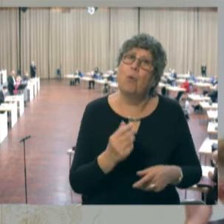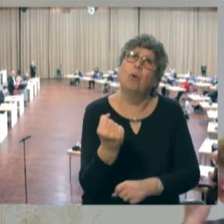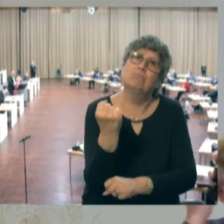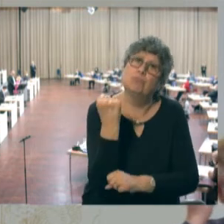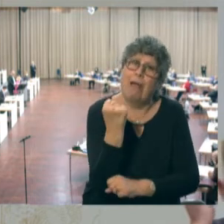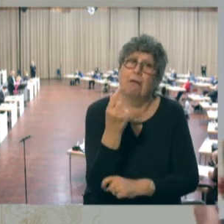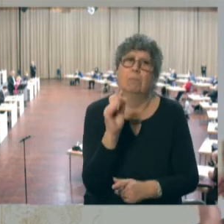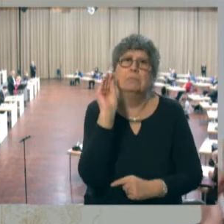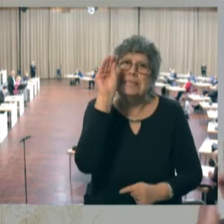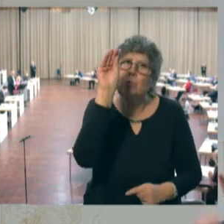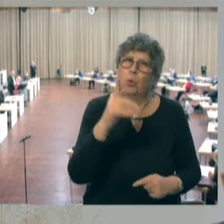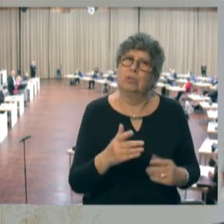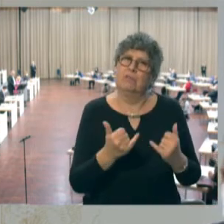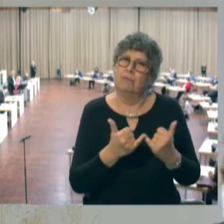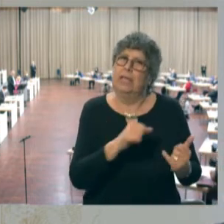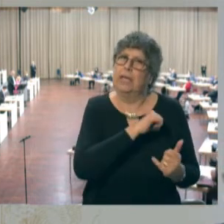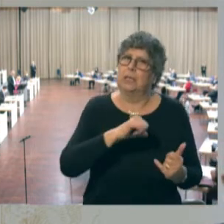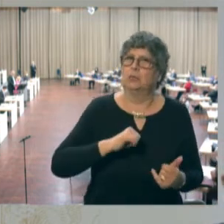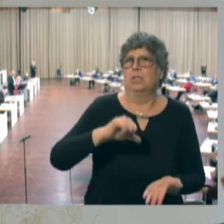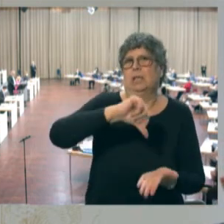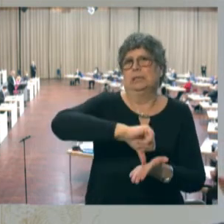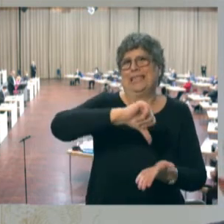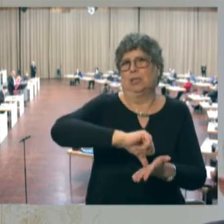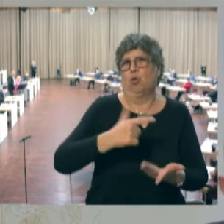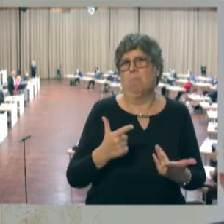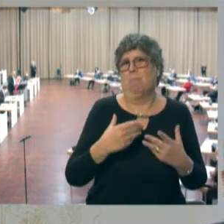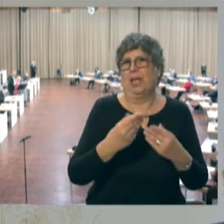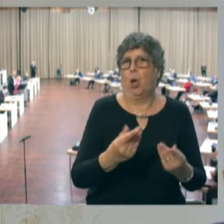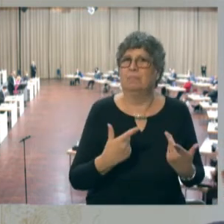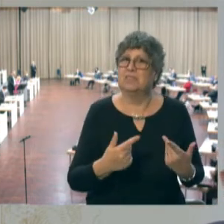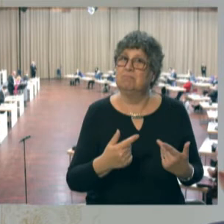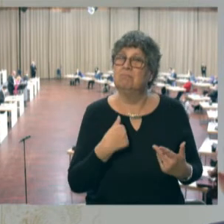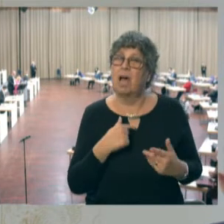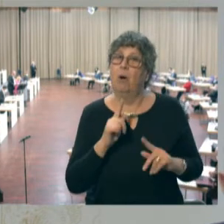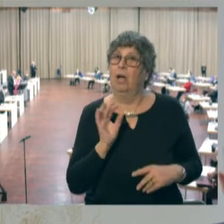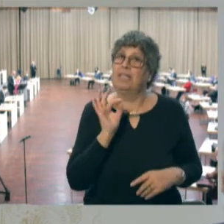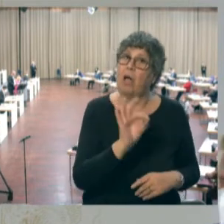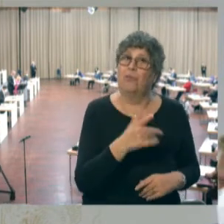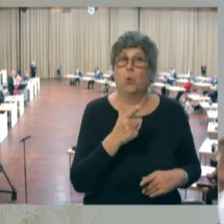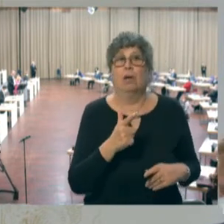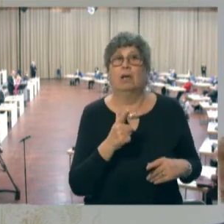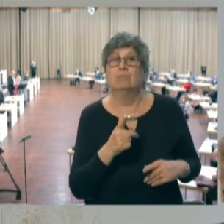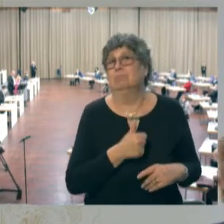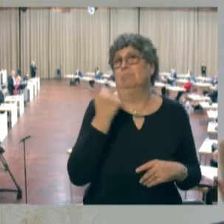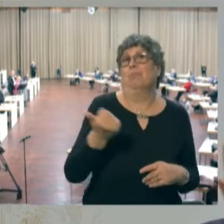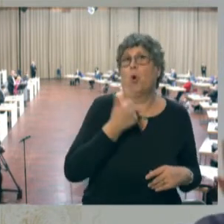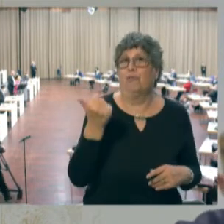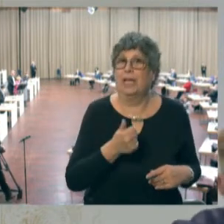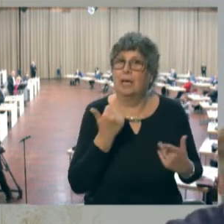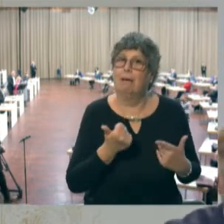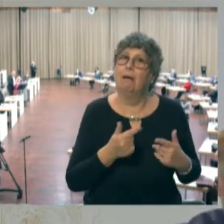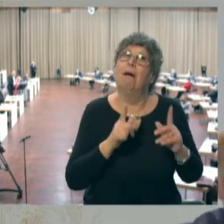in Zukunft sowas wie Gesundheitszentren sind. Ich war immer sehr dafür, dass wir bei den multiprofessionellen Teams